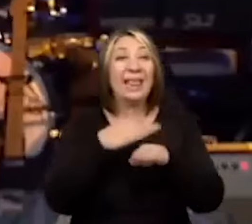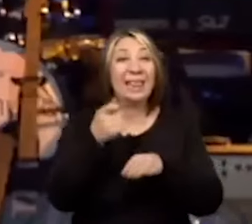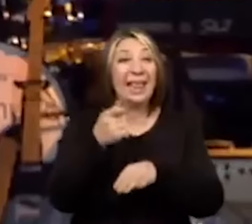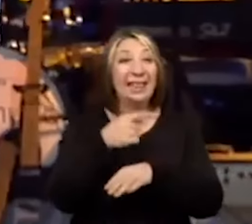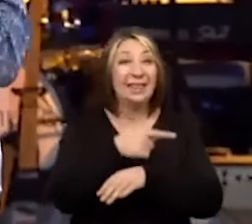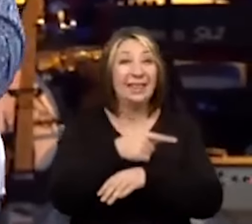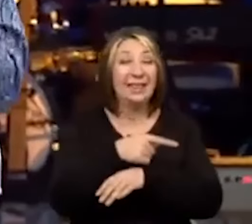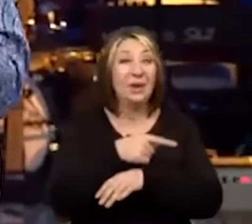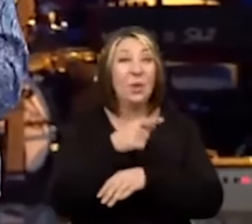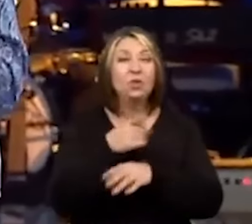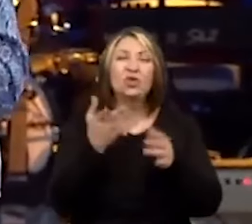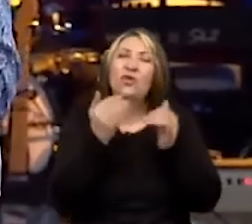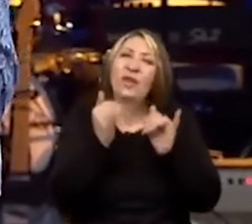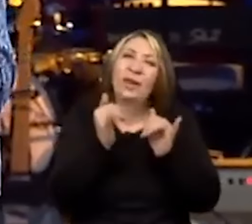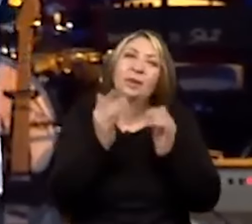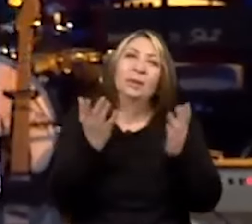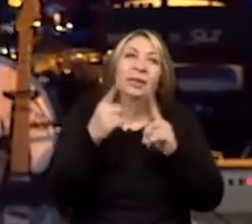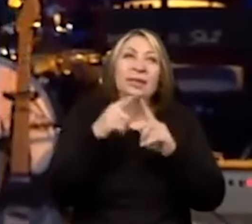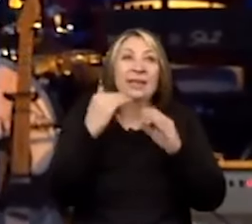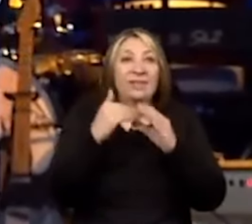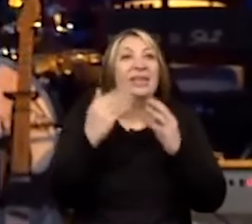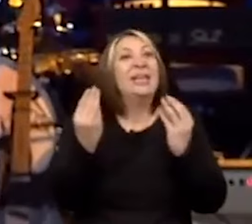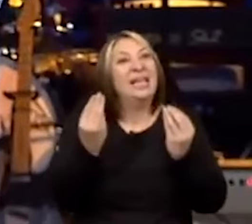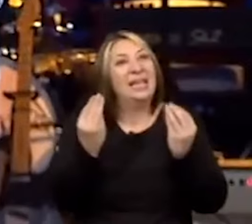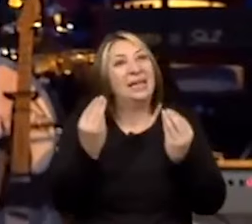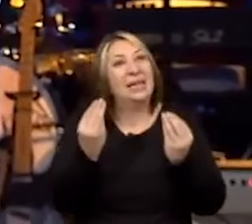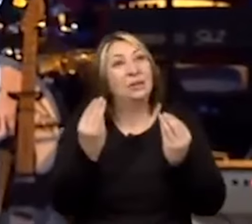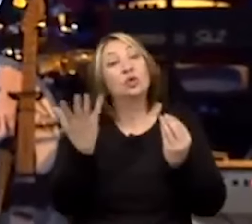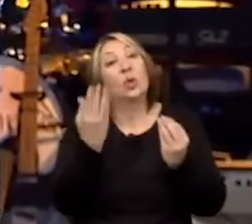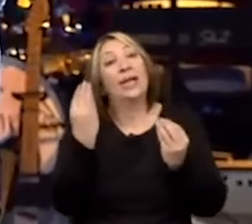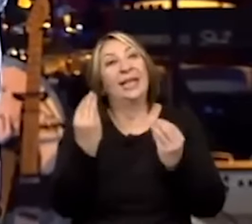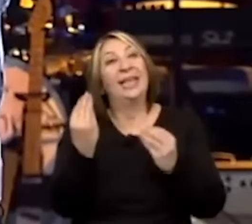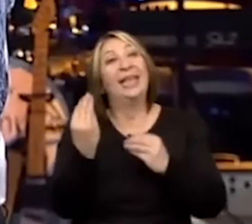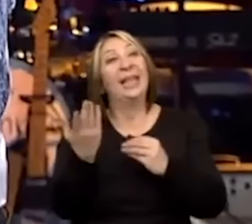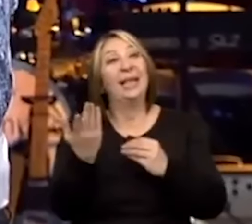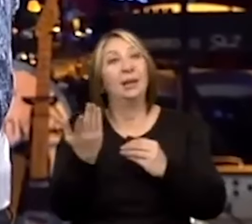Ve o çok fenaydı, evet. Twitter iyiydi. İyiydi, çok iyiydi.